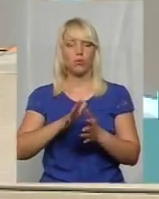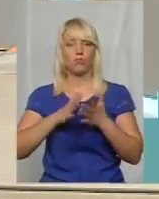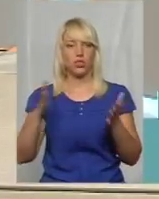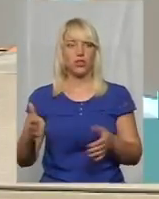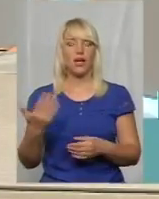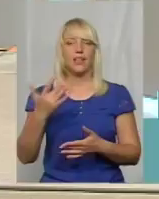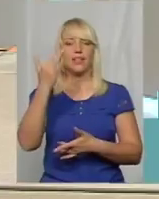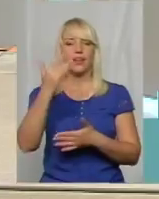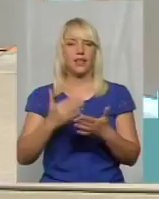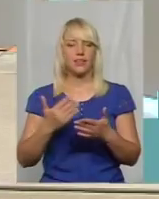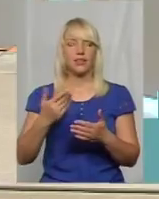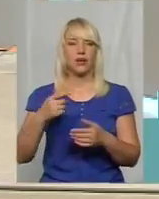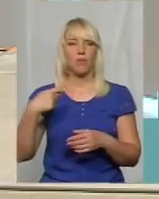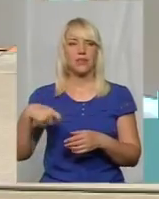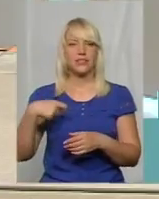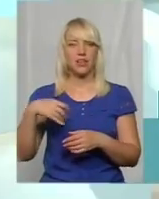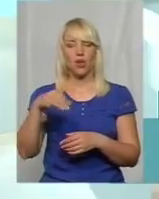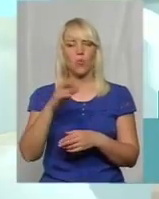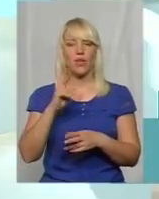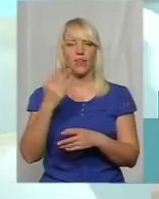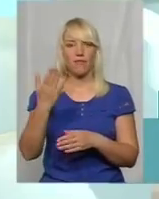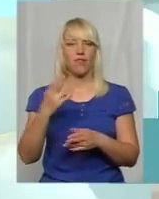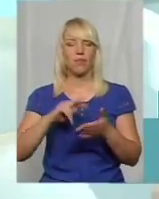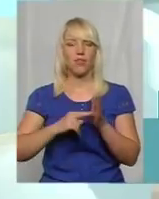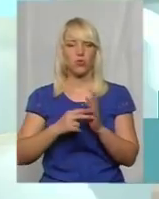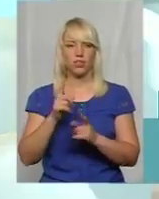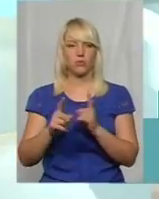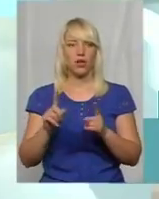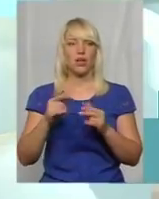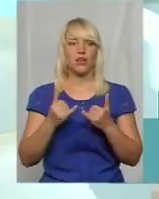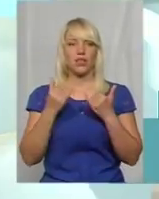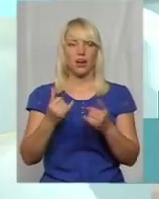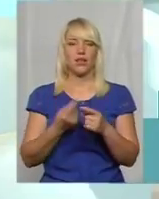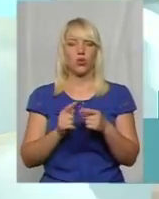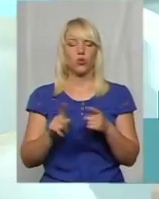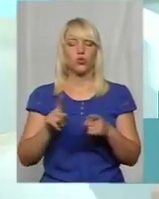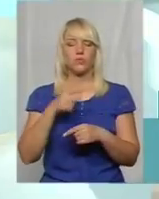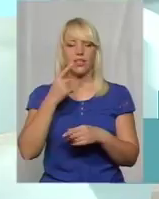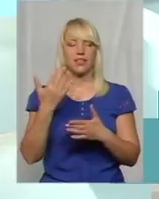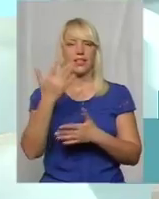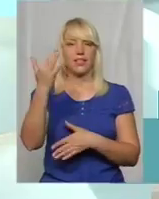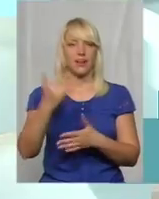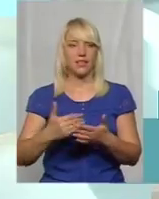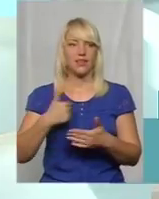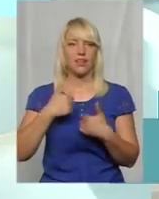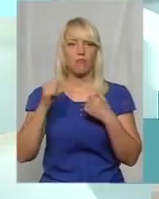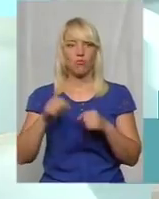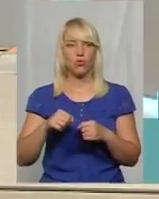як плануєте його змінювати? Для того, щоб сказати, який рейтинг, я можу,